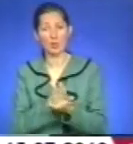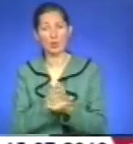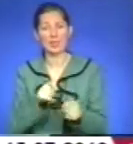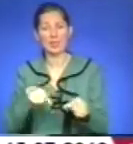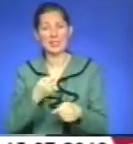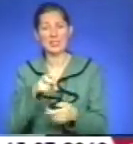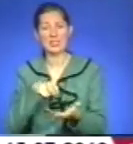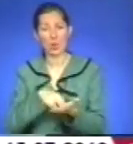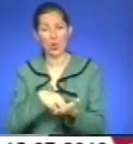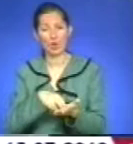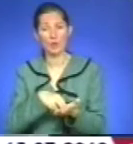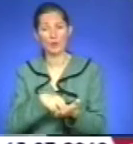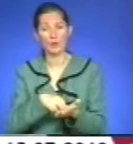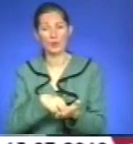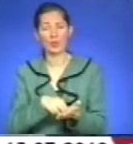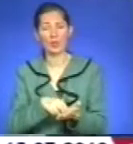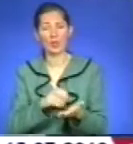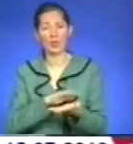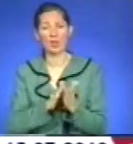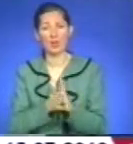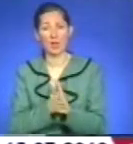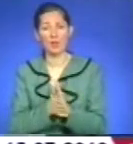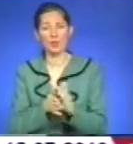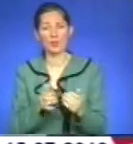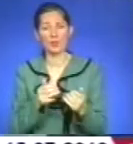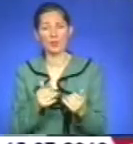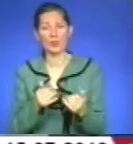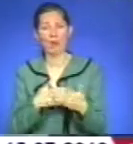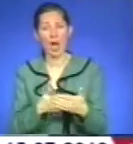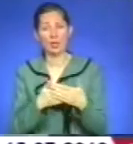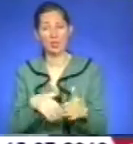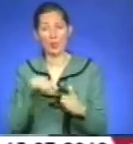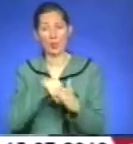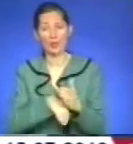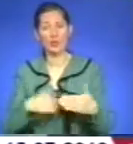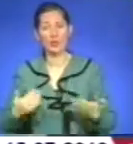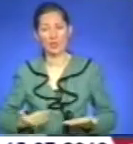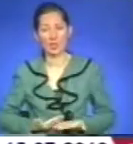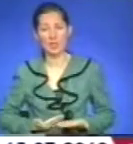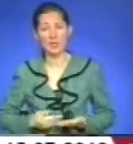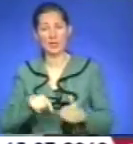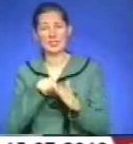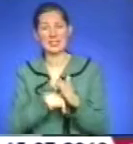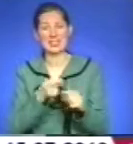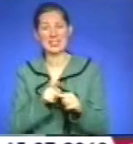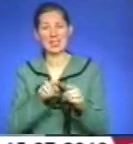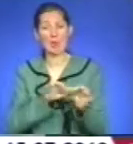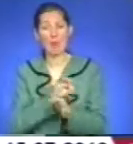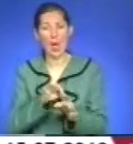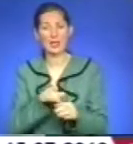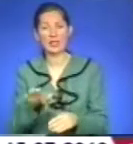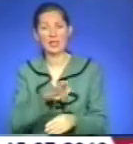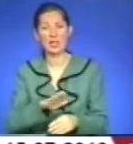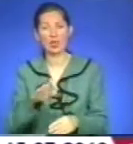пошту». Станом на сьогодні, активно впроваджується в життя, цей проект на